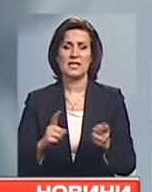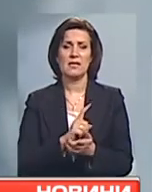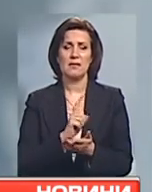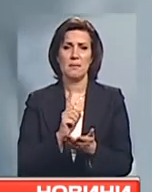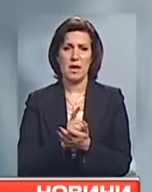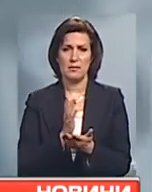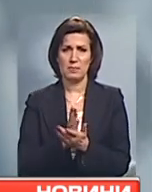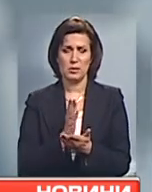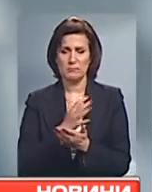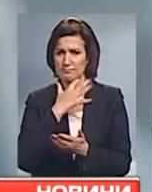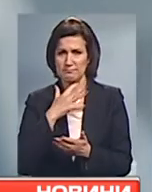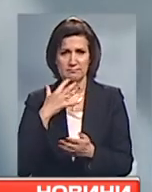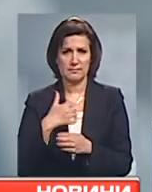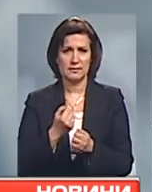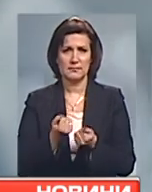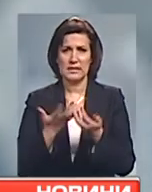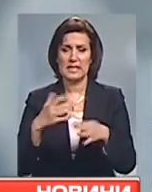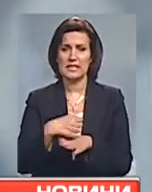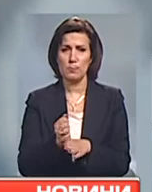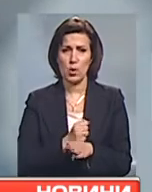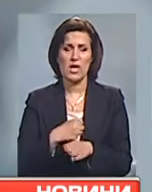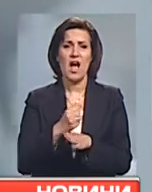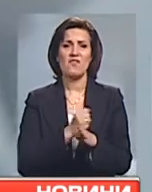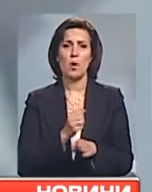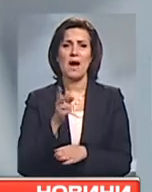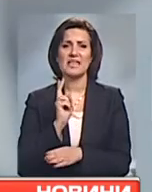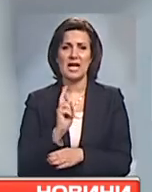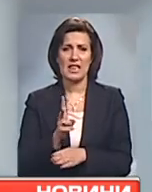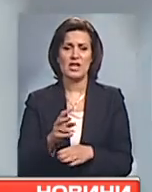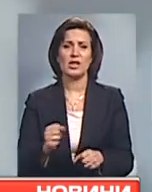собі велику кількість зброї, в тому числі автомати Калашнікова, гранати.